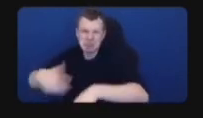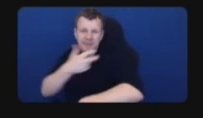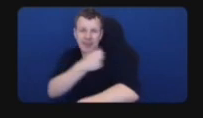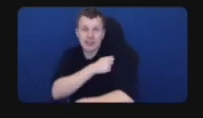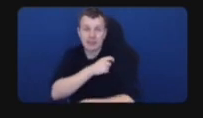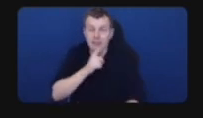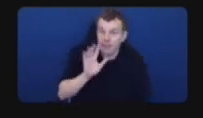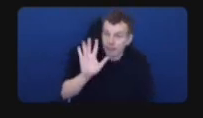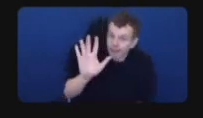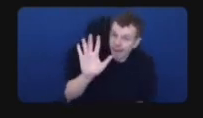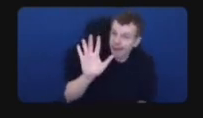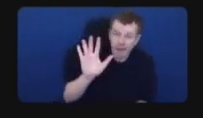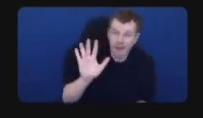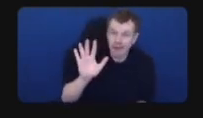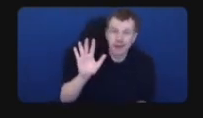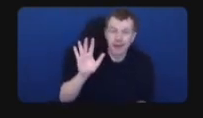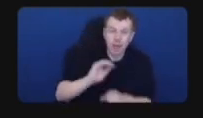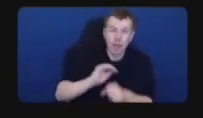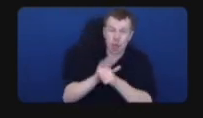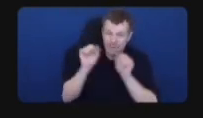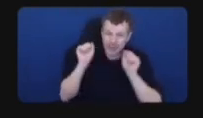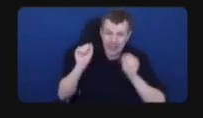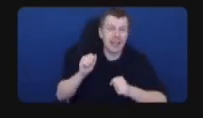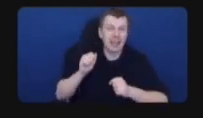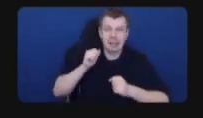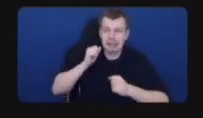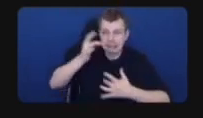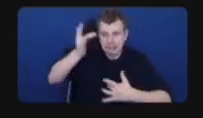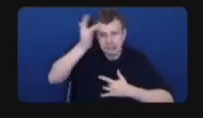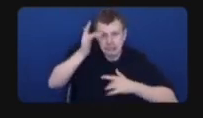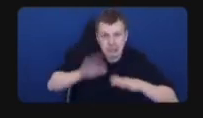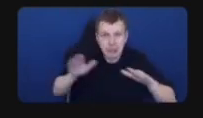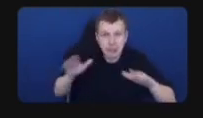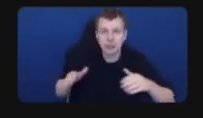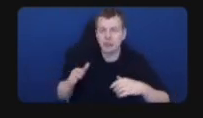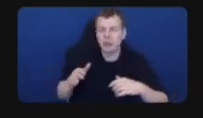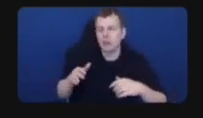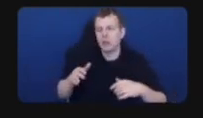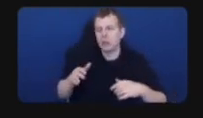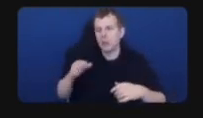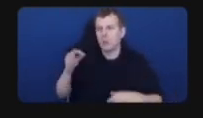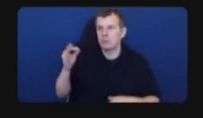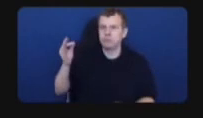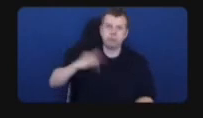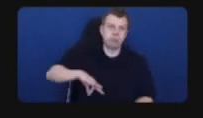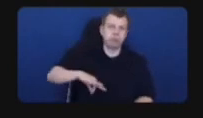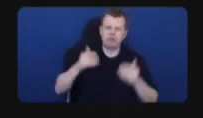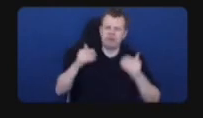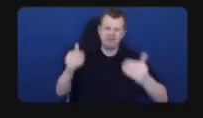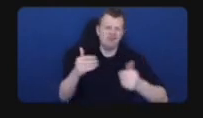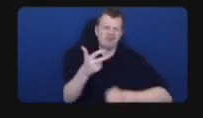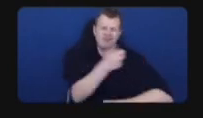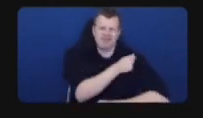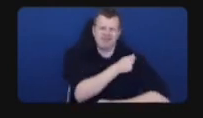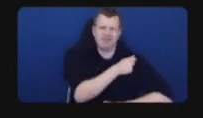有人说到新冠对孩子影响不大, 所以说不值得打疫苗。 其实新冠, 它会,